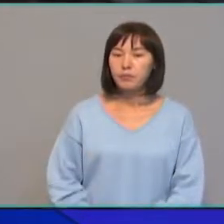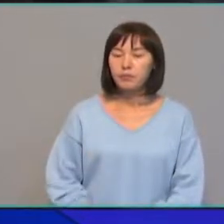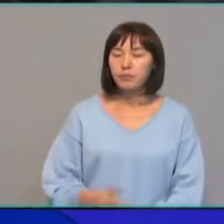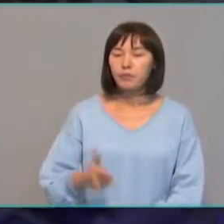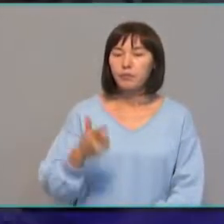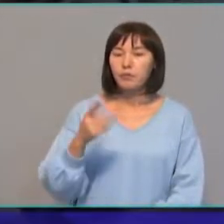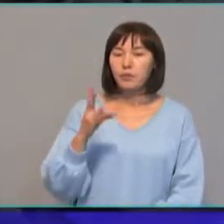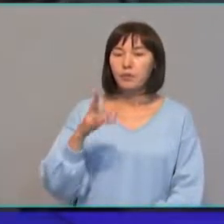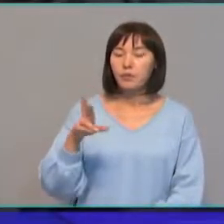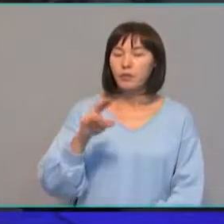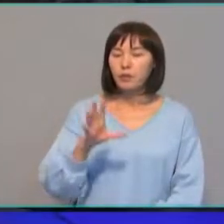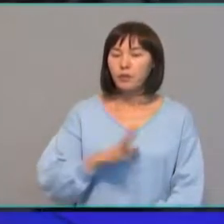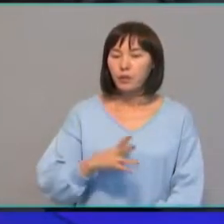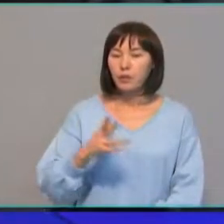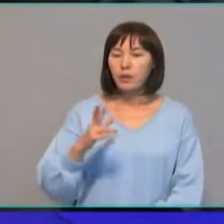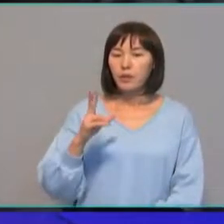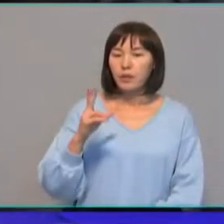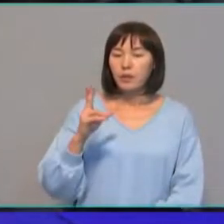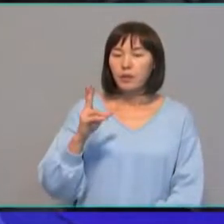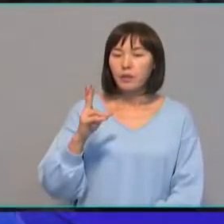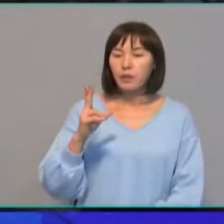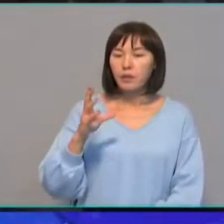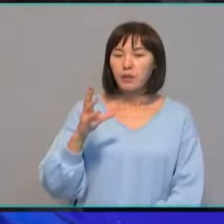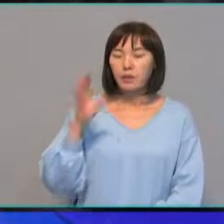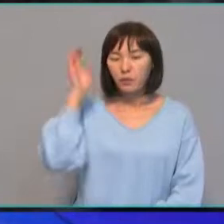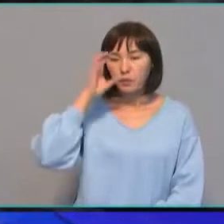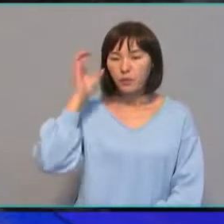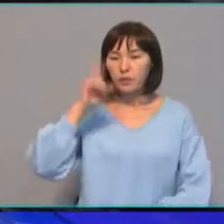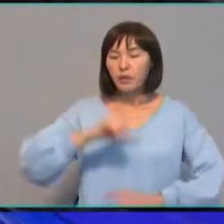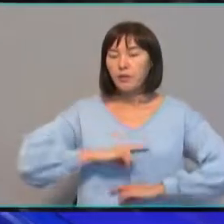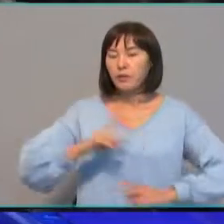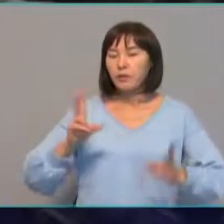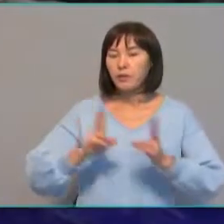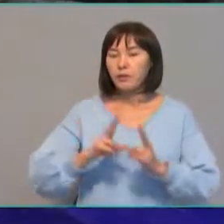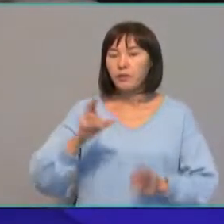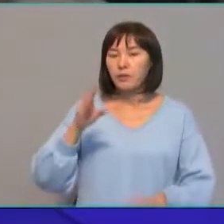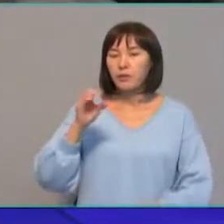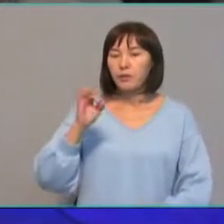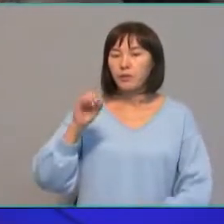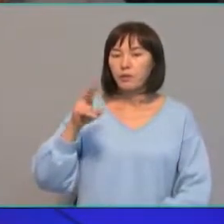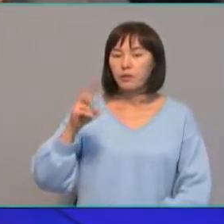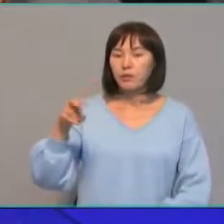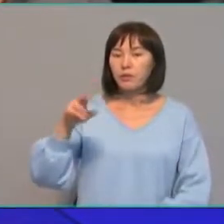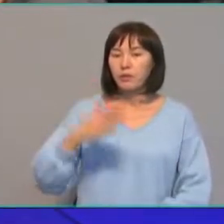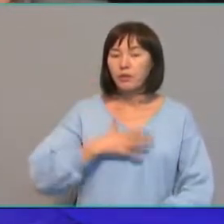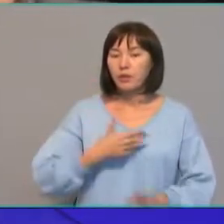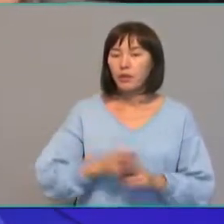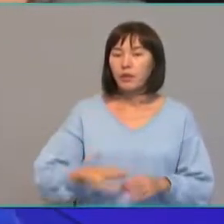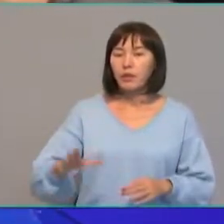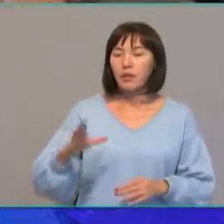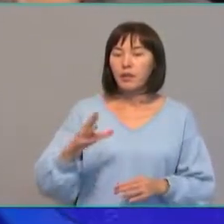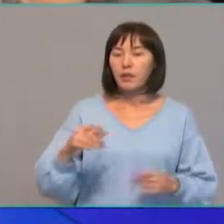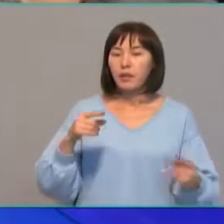Монголия боксшысы, филиппиндік боксшысы, өзбек боксшысы, финал кездесу тайландтық боксшысы болды. Маған осылардың